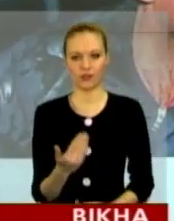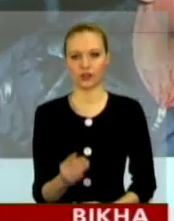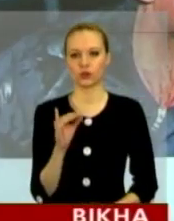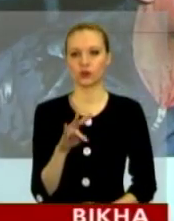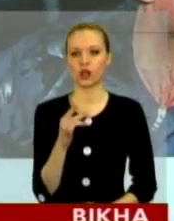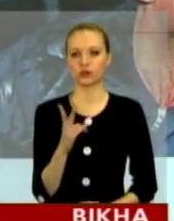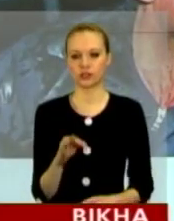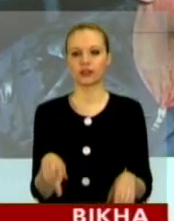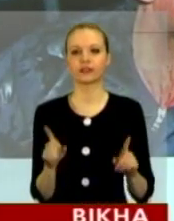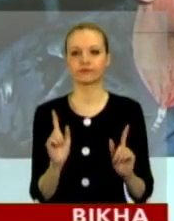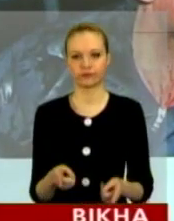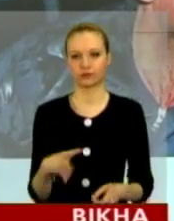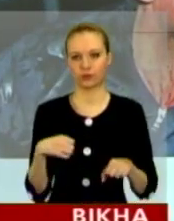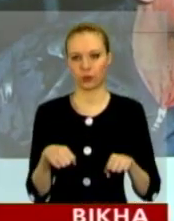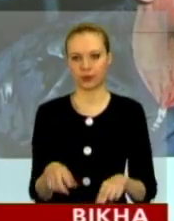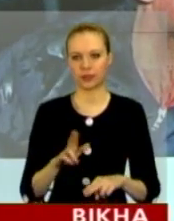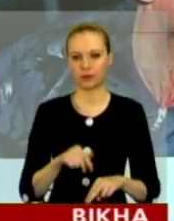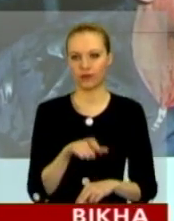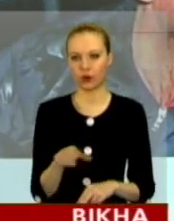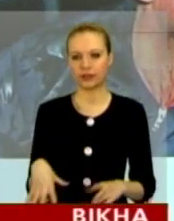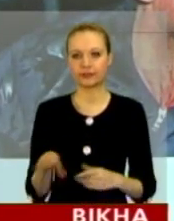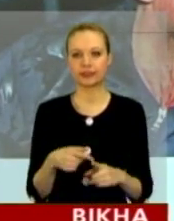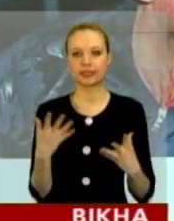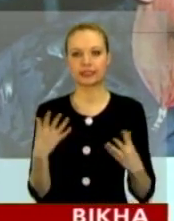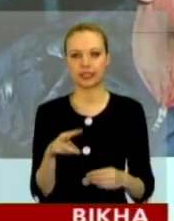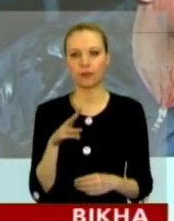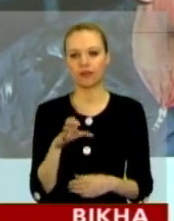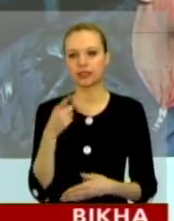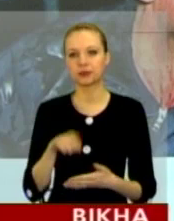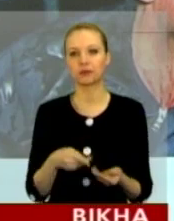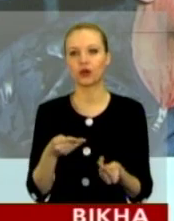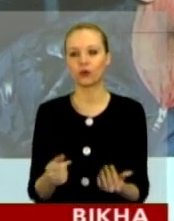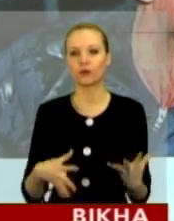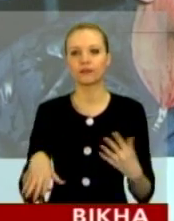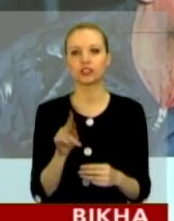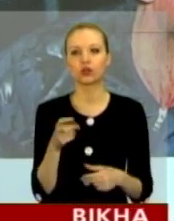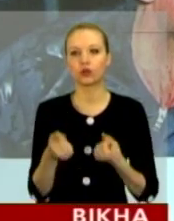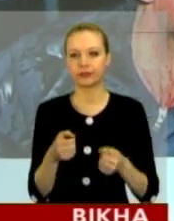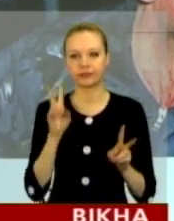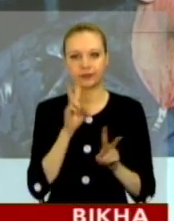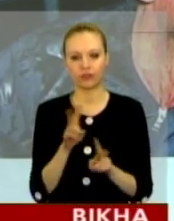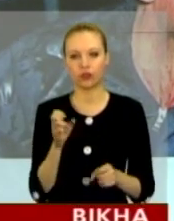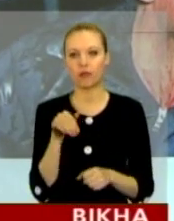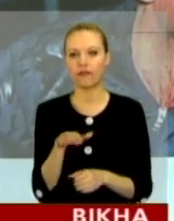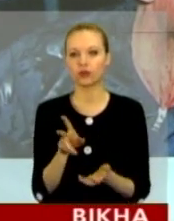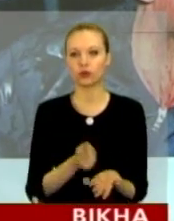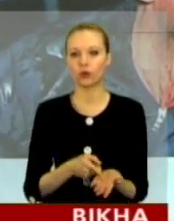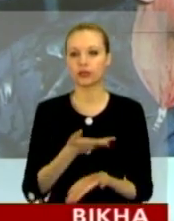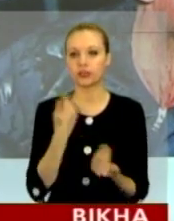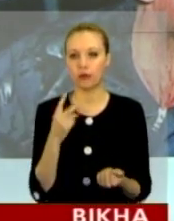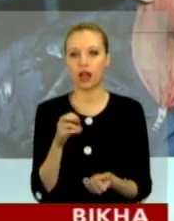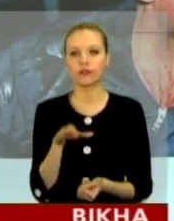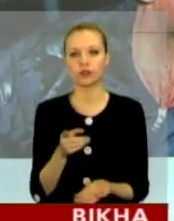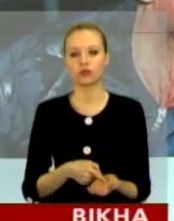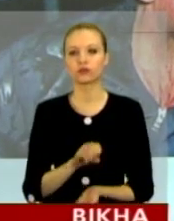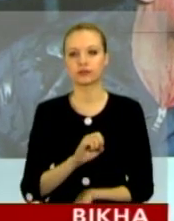Юрія Лиценка таки побили правоохоронці. Усі ці дні МВС переконувала всіх, хто бив, невідомо, а відеодоказів немає. Але вони таки